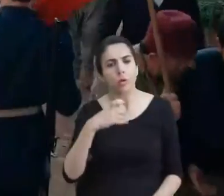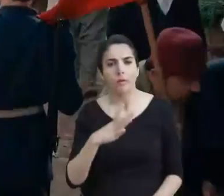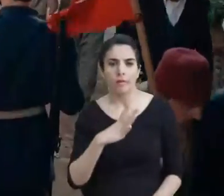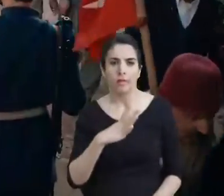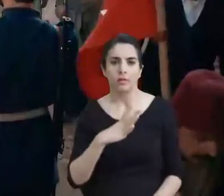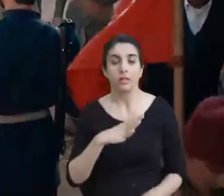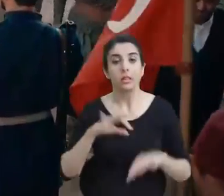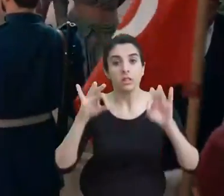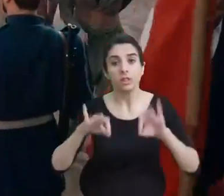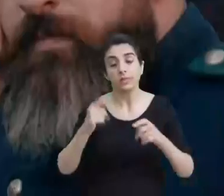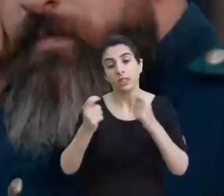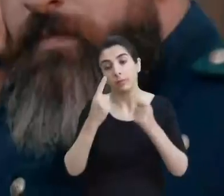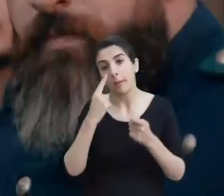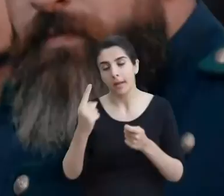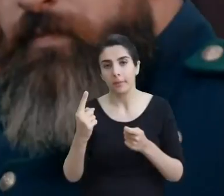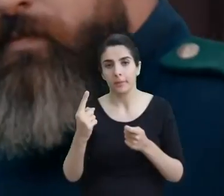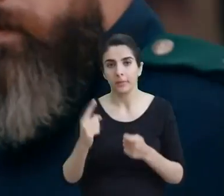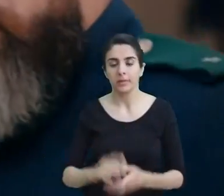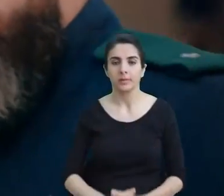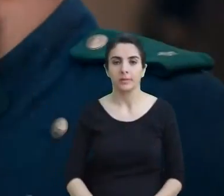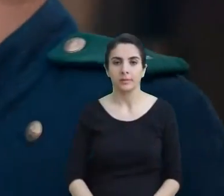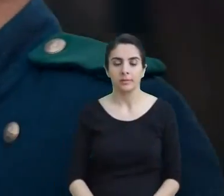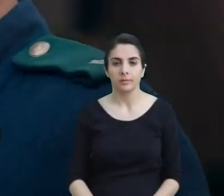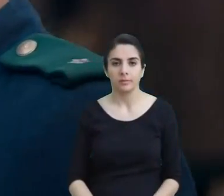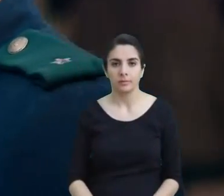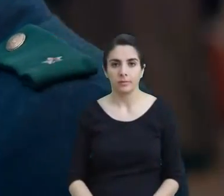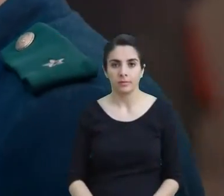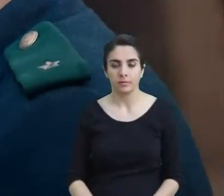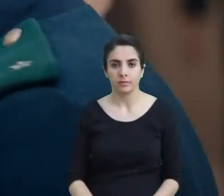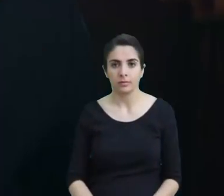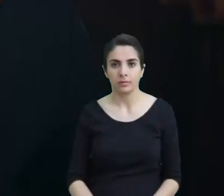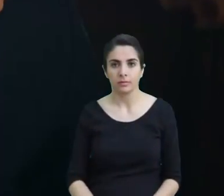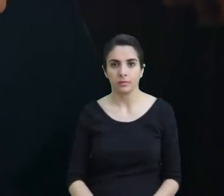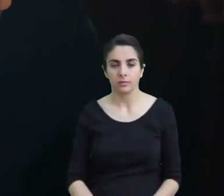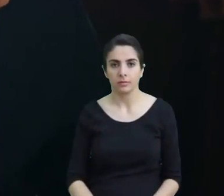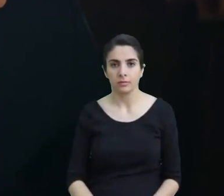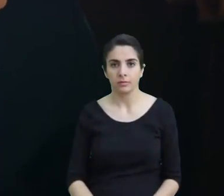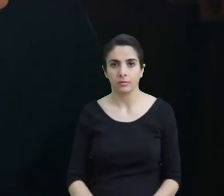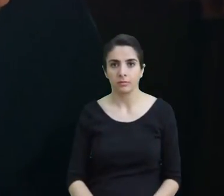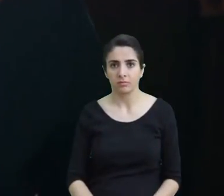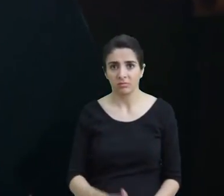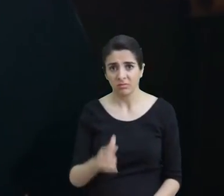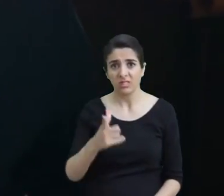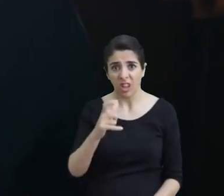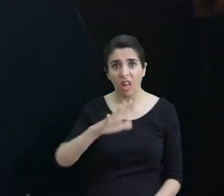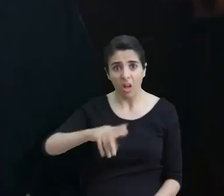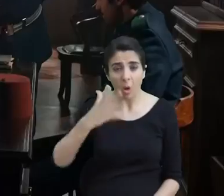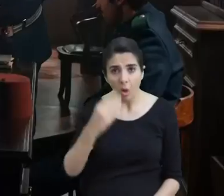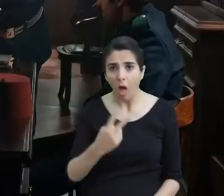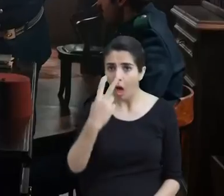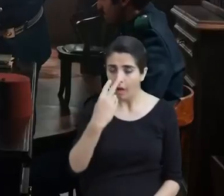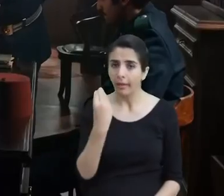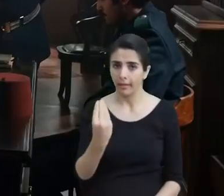yakalarız. Şimdi işimize bakalım. Recai korkuyla sıvışıp kalabalığın arasında kayboldu. Çaldırsa silahı